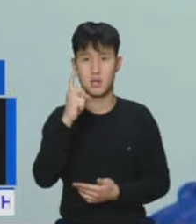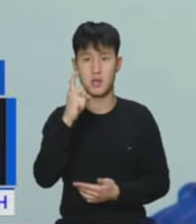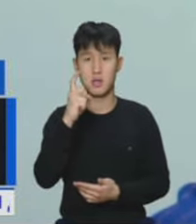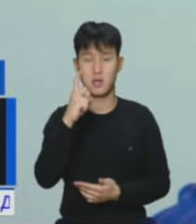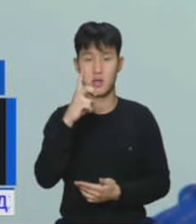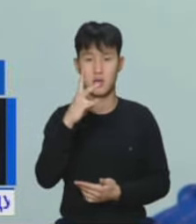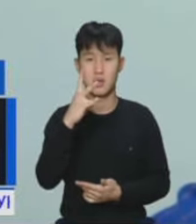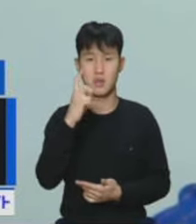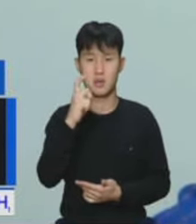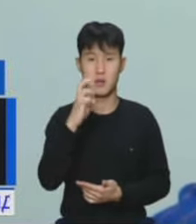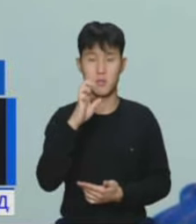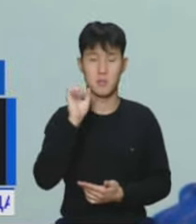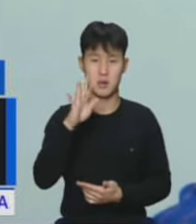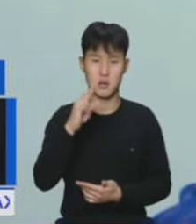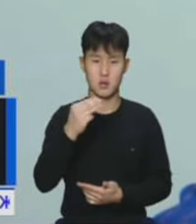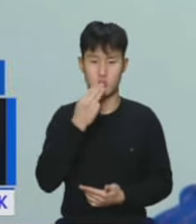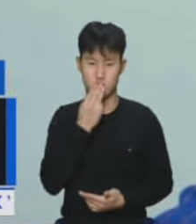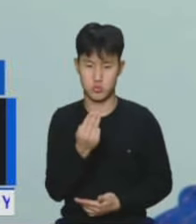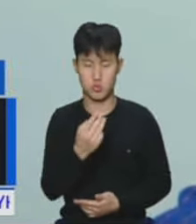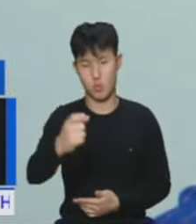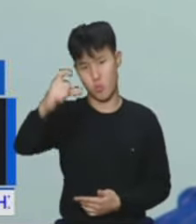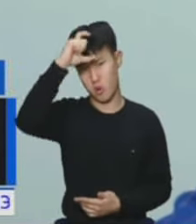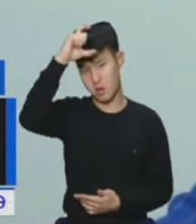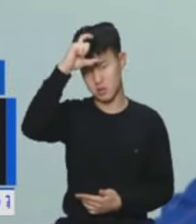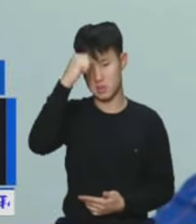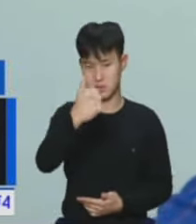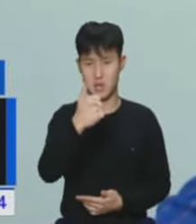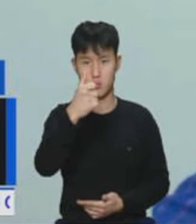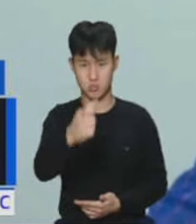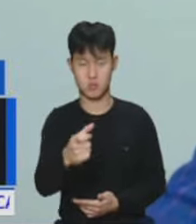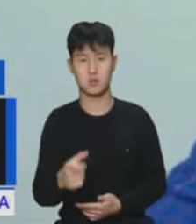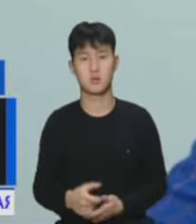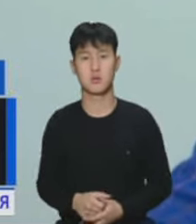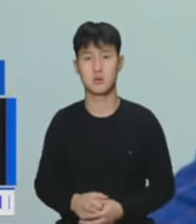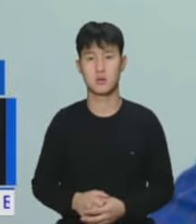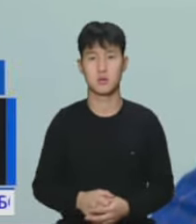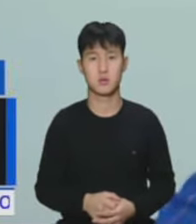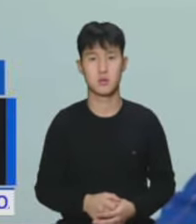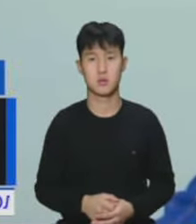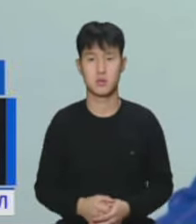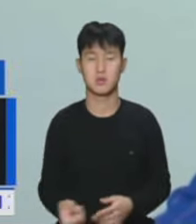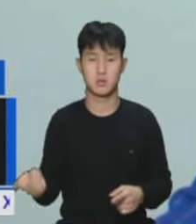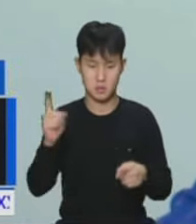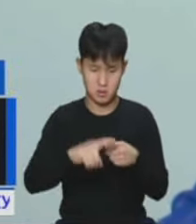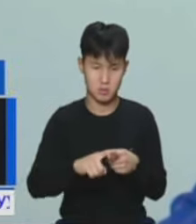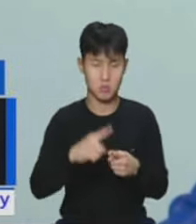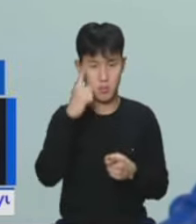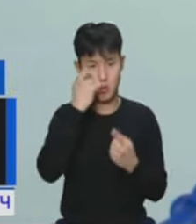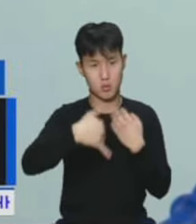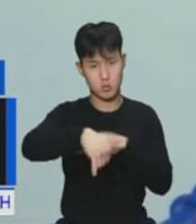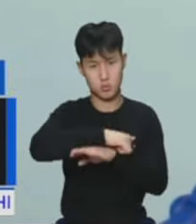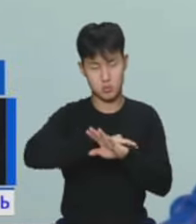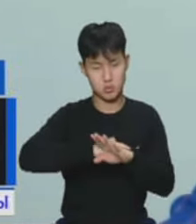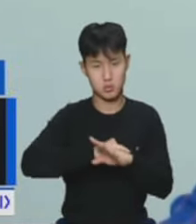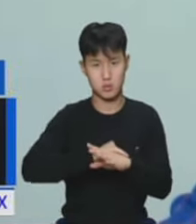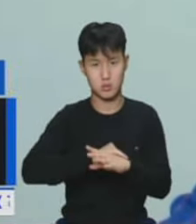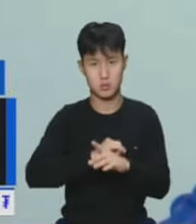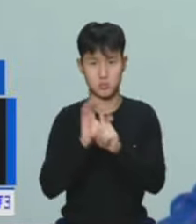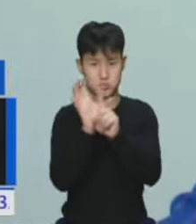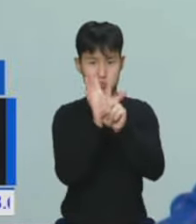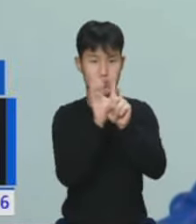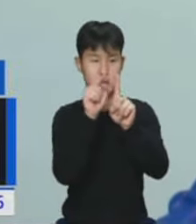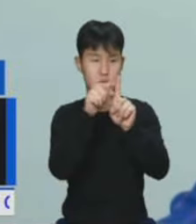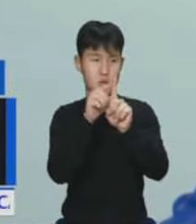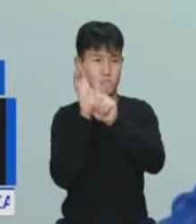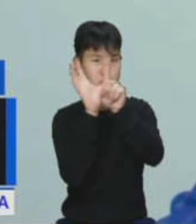шударга, туулийн ухаантай хүн шүүд, ухаантай царайтай ийм хүн тэр байна. Дээр нь Монголын урдаа барьдаг шинжээч